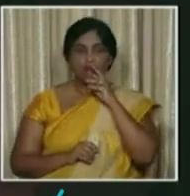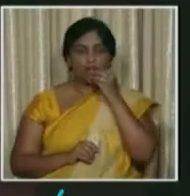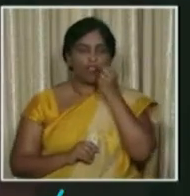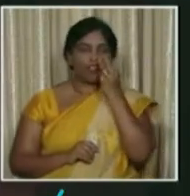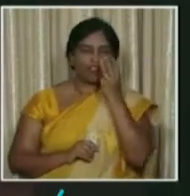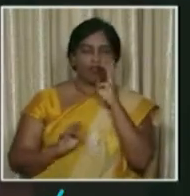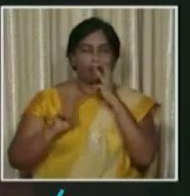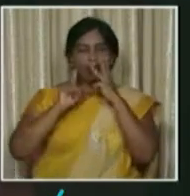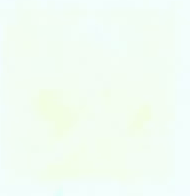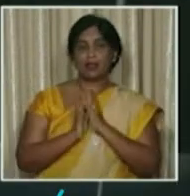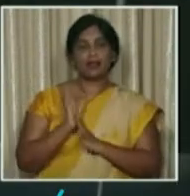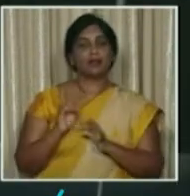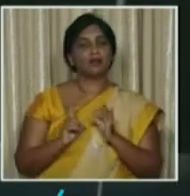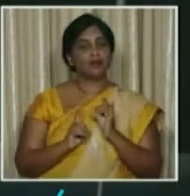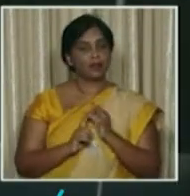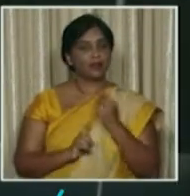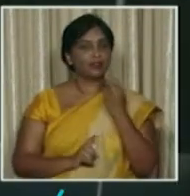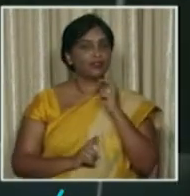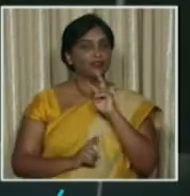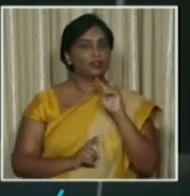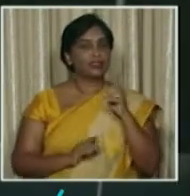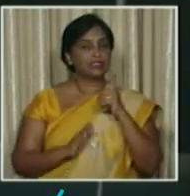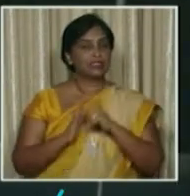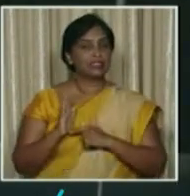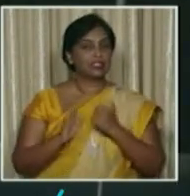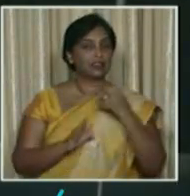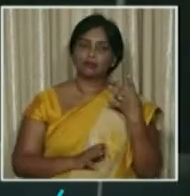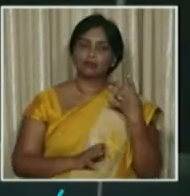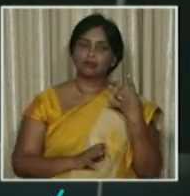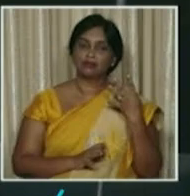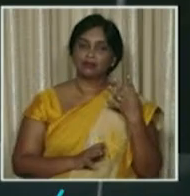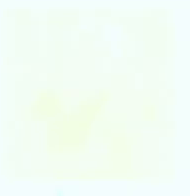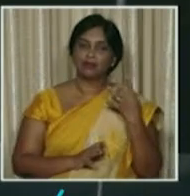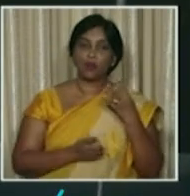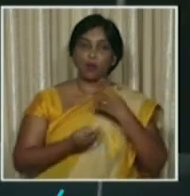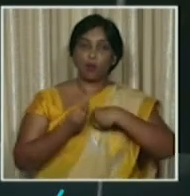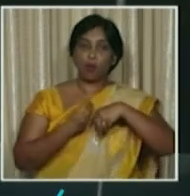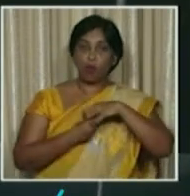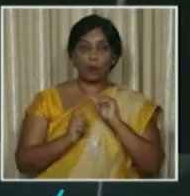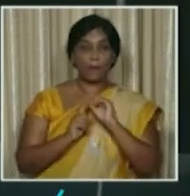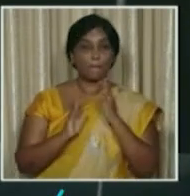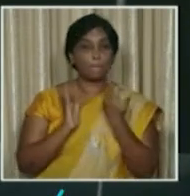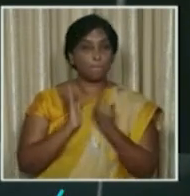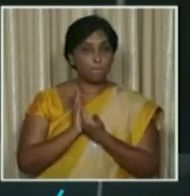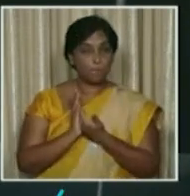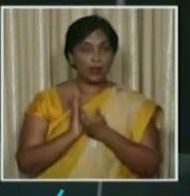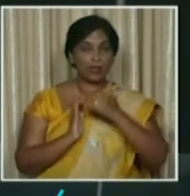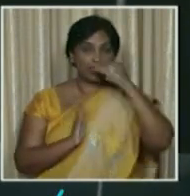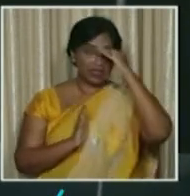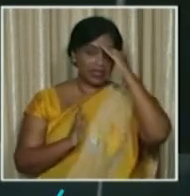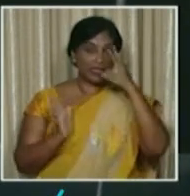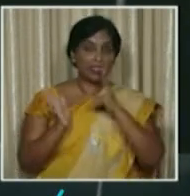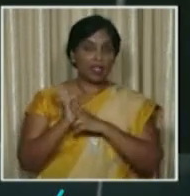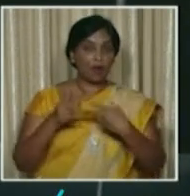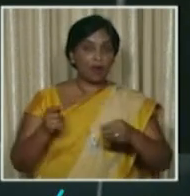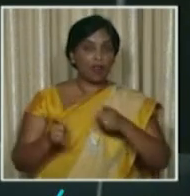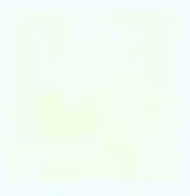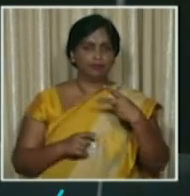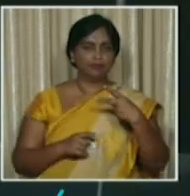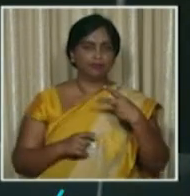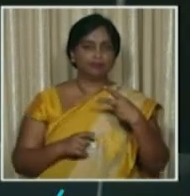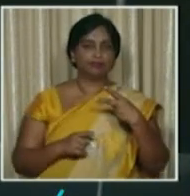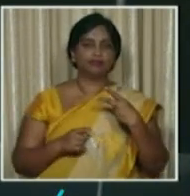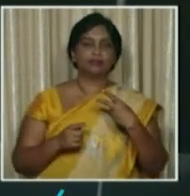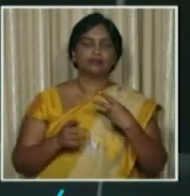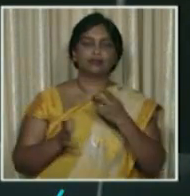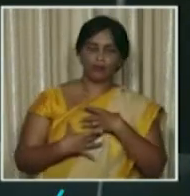කන්නේ, දෙක කන අය එකයි කන්නේ. 2022 ජනවාරි 4 වෙනිදා පොහොර ප්‍රතිපත්තිය පිළිබඳව ඉරිදාපොලේ කතාවෙන් පස්සේ දින දෙකකින්